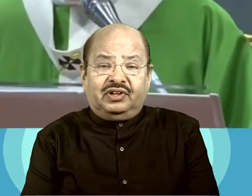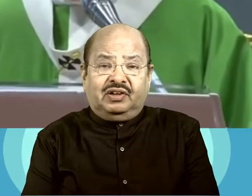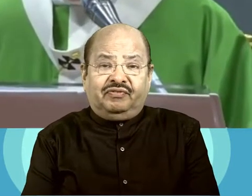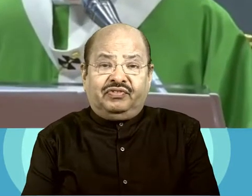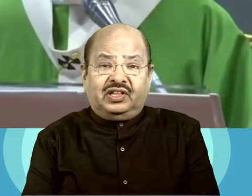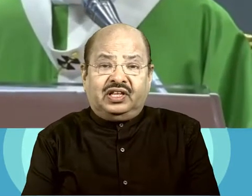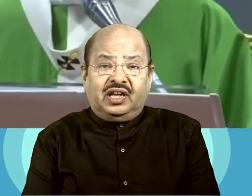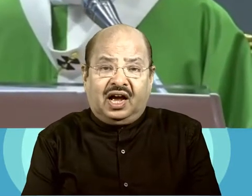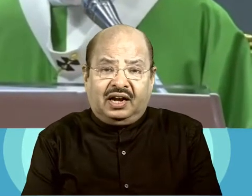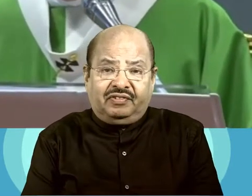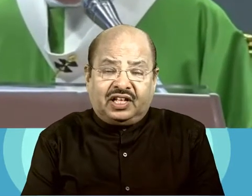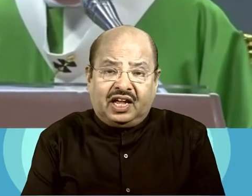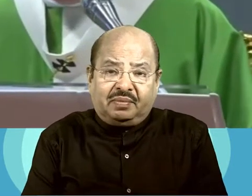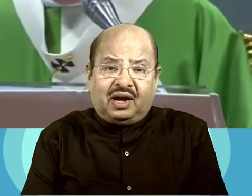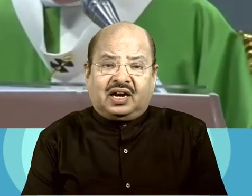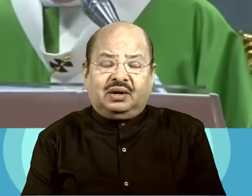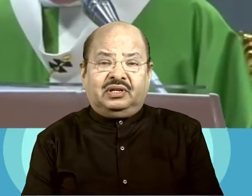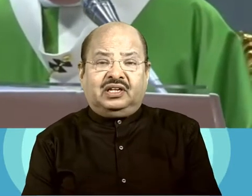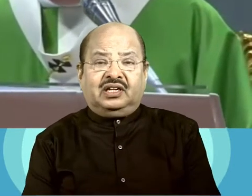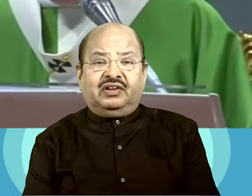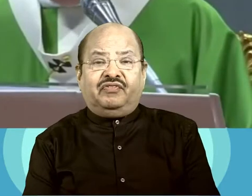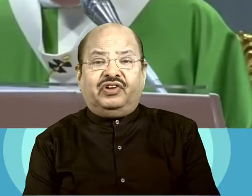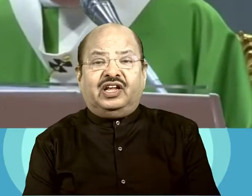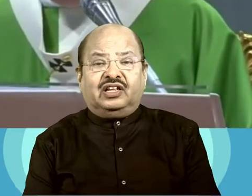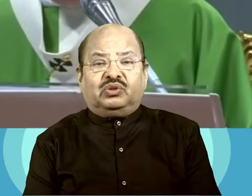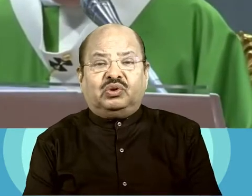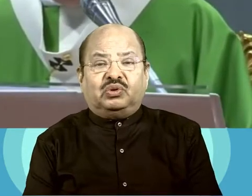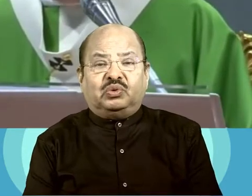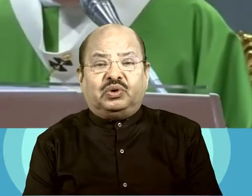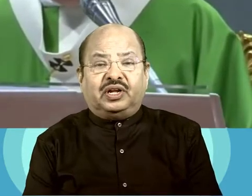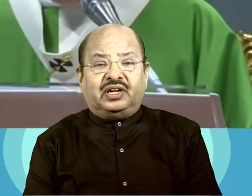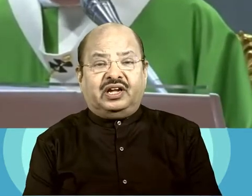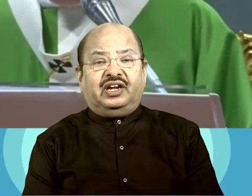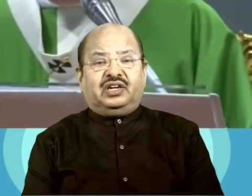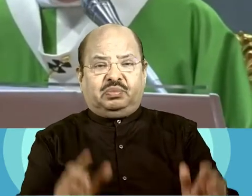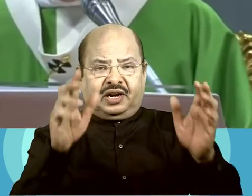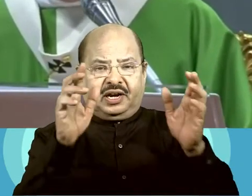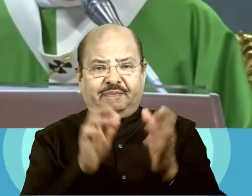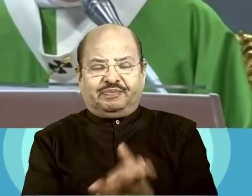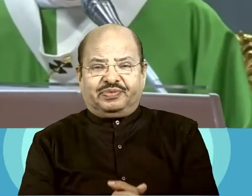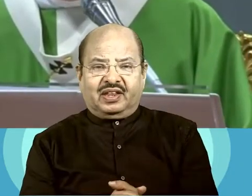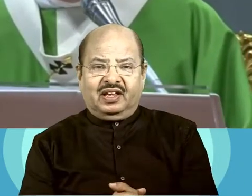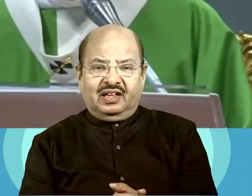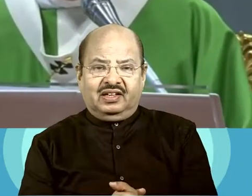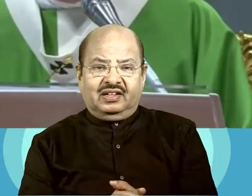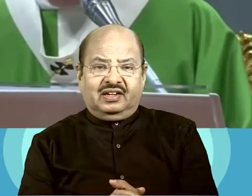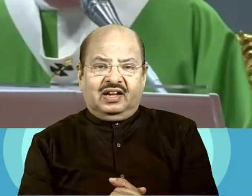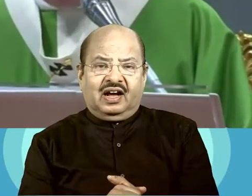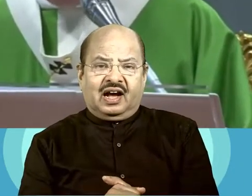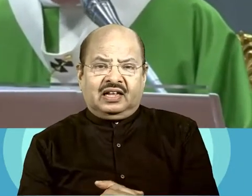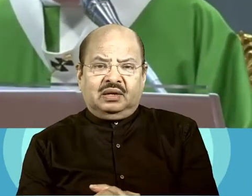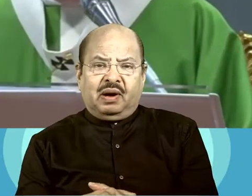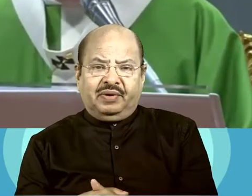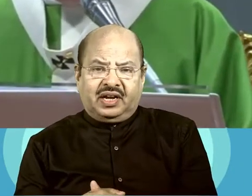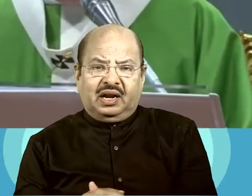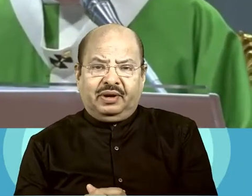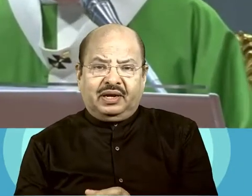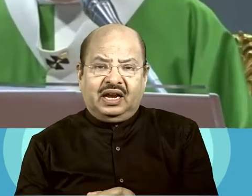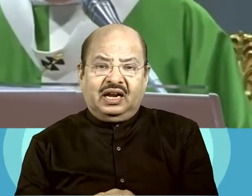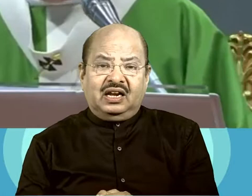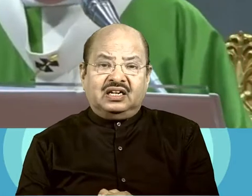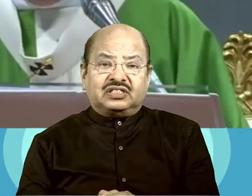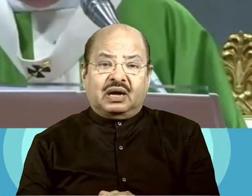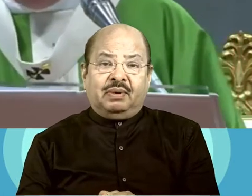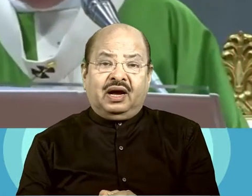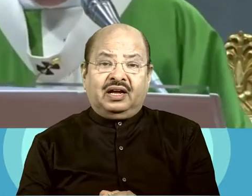പ്രായോഗികമായ വിധം വ്യതിയാന വിധേയമാക്കണമെന്ന് വിനയത്തോടുകൂടി ഏറ്റുപറയണം. അത്